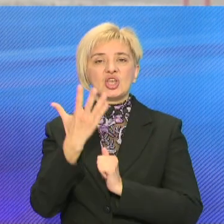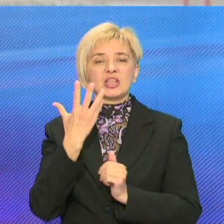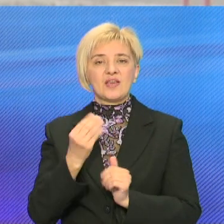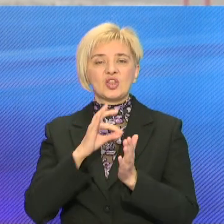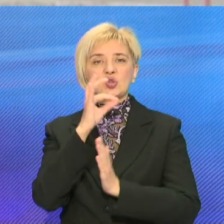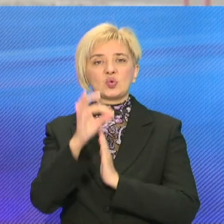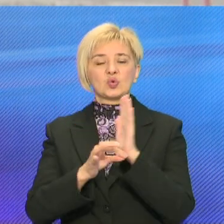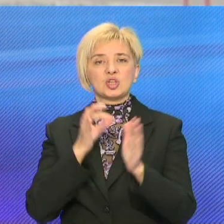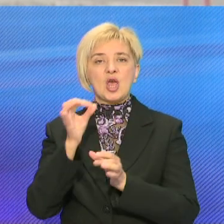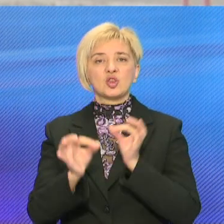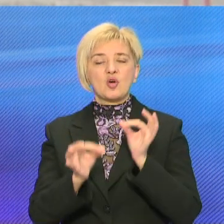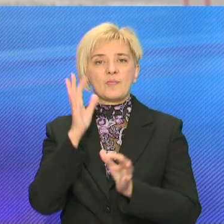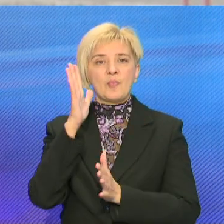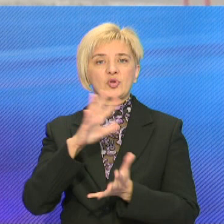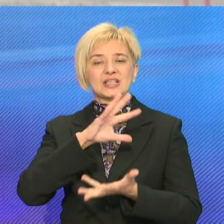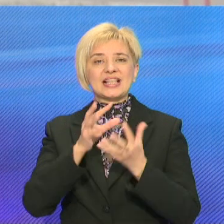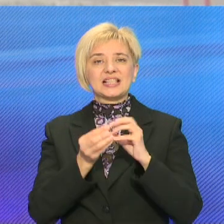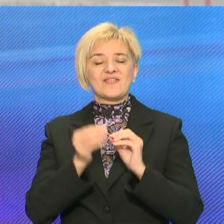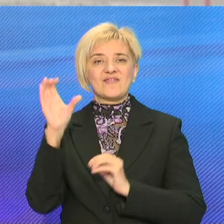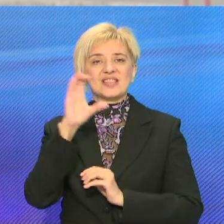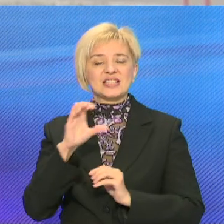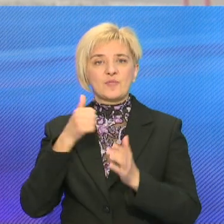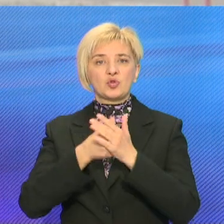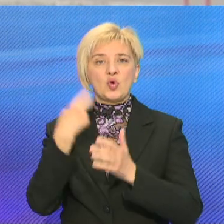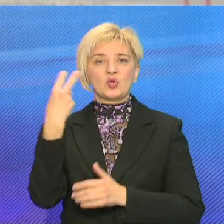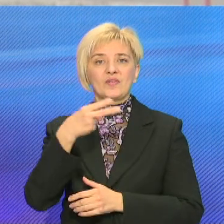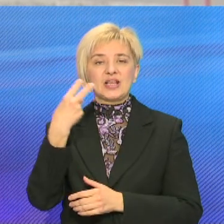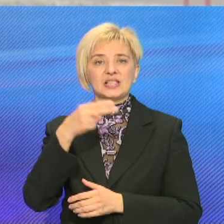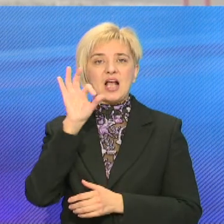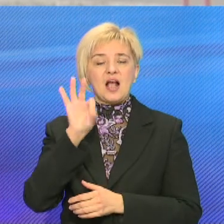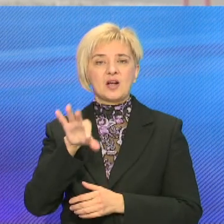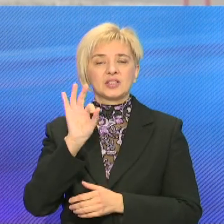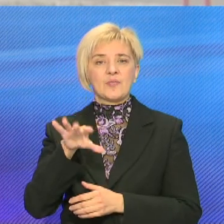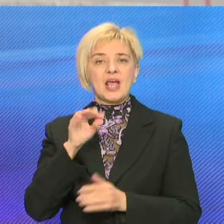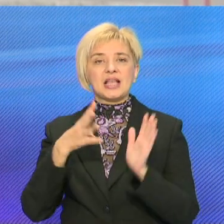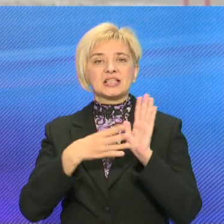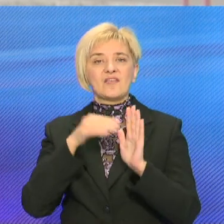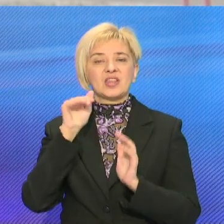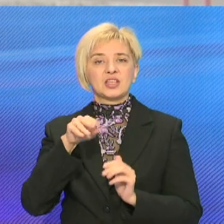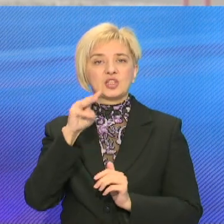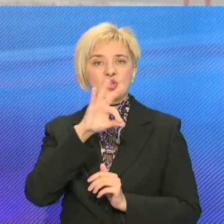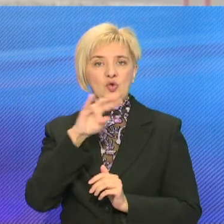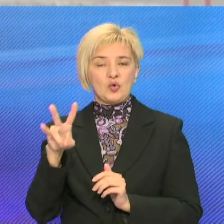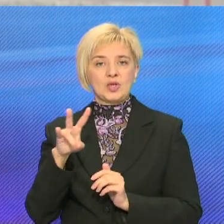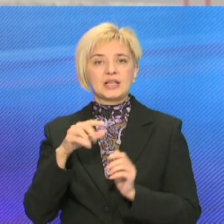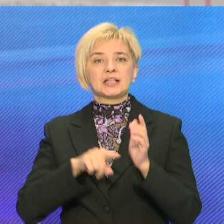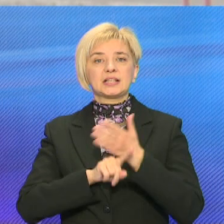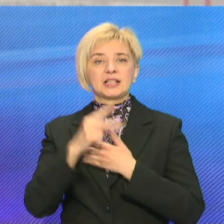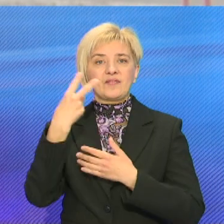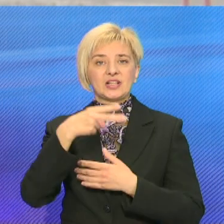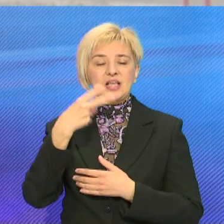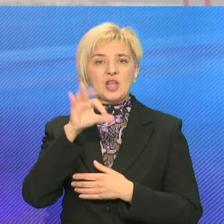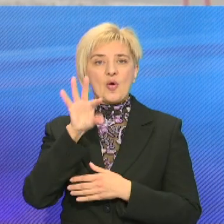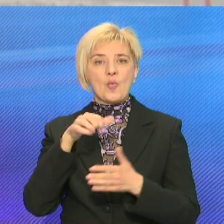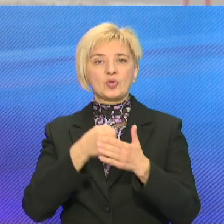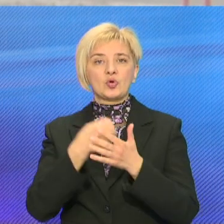норма будет составлять в сентябре и до 20 октября 9000 тонн. С 20 октября